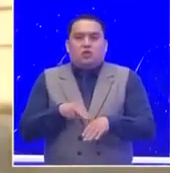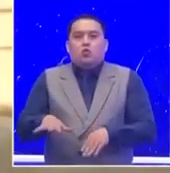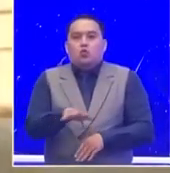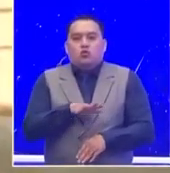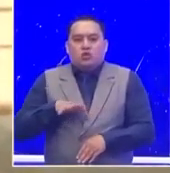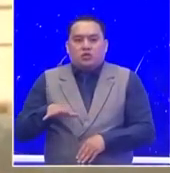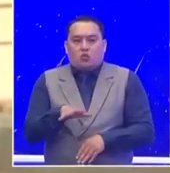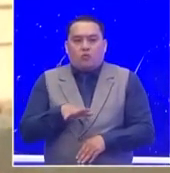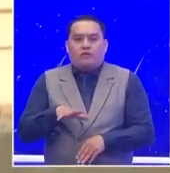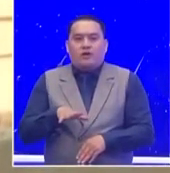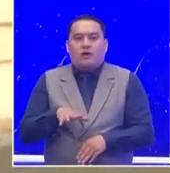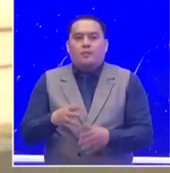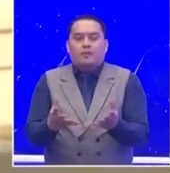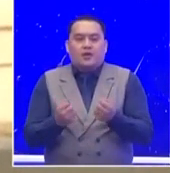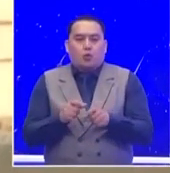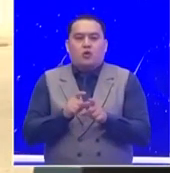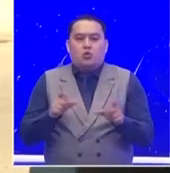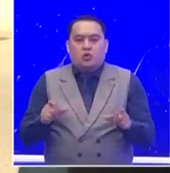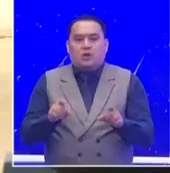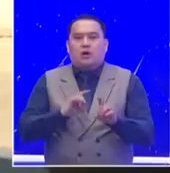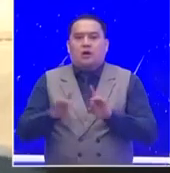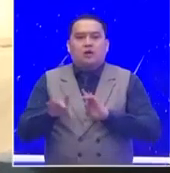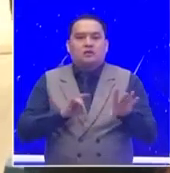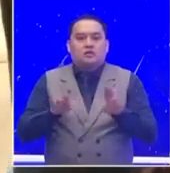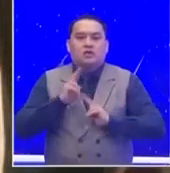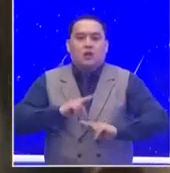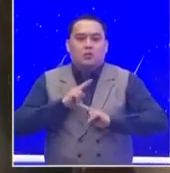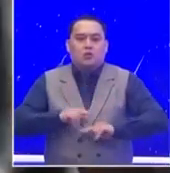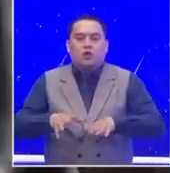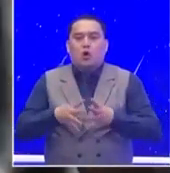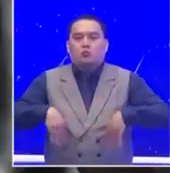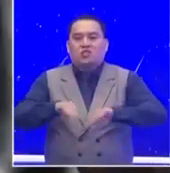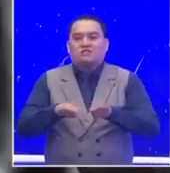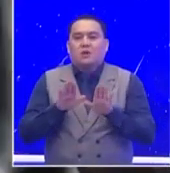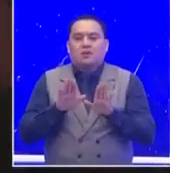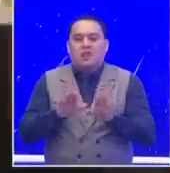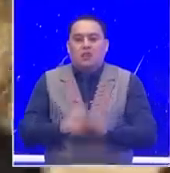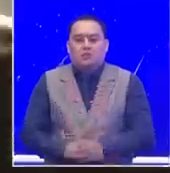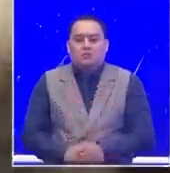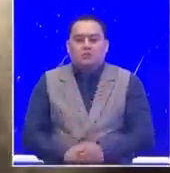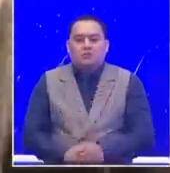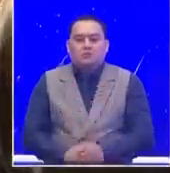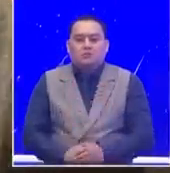вести в участковых пунктах прием граждан и разъяснительную работу в общественных местах.